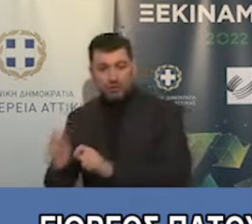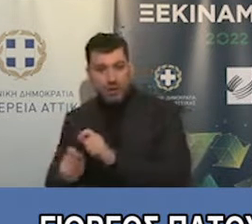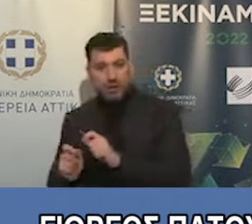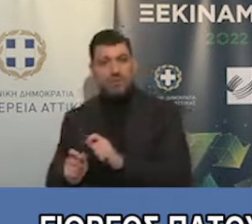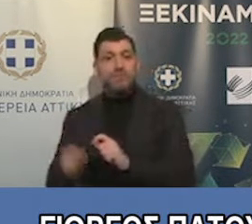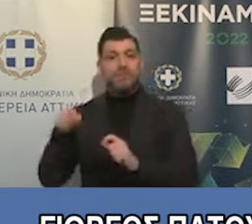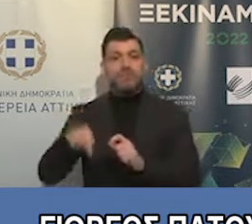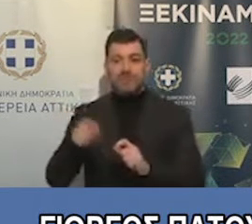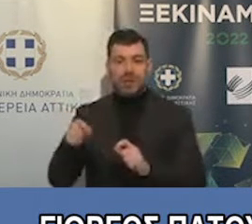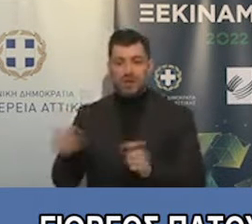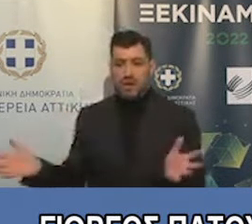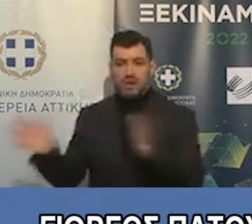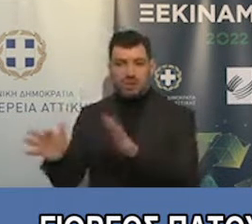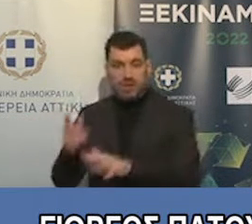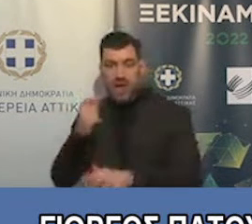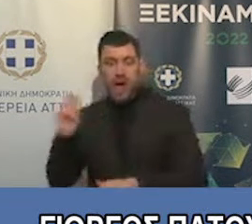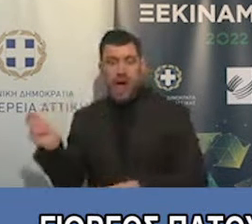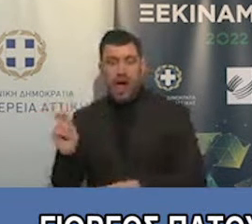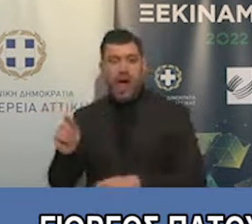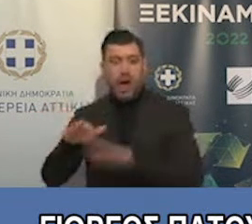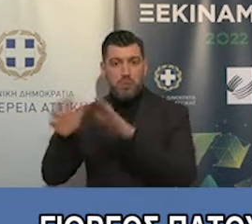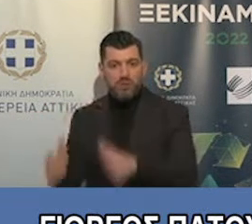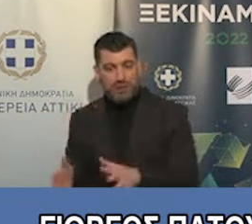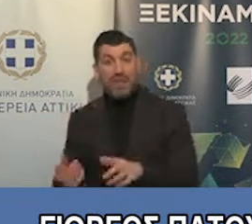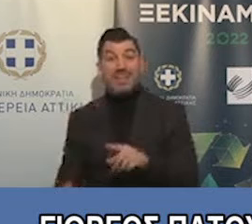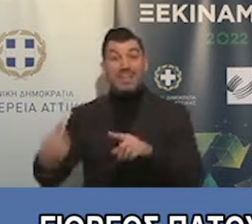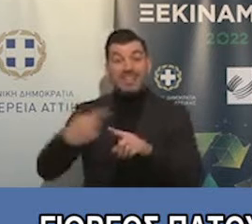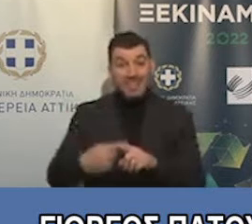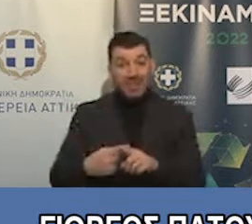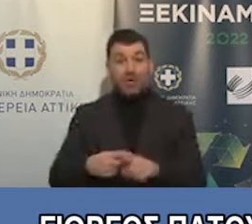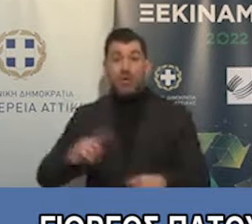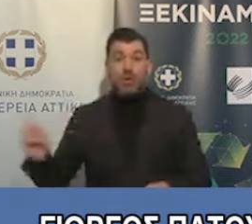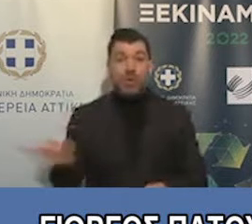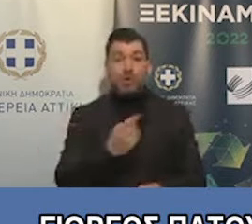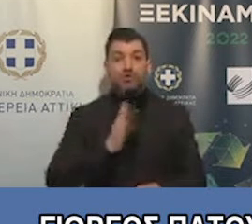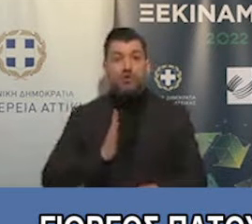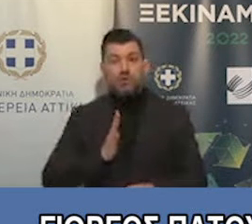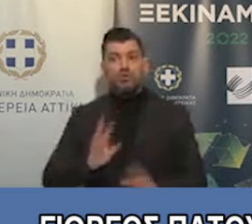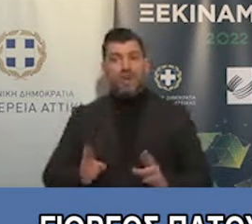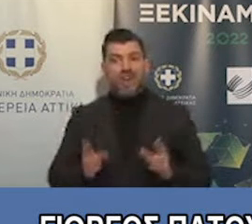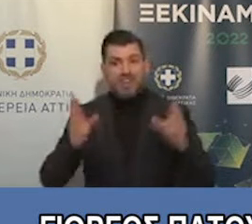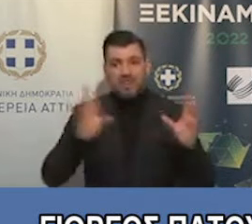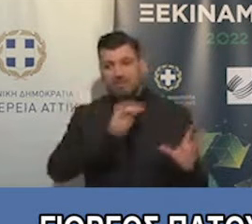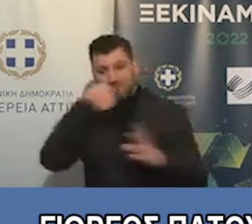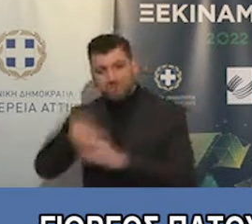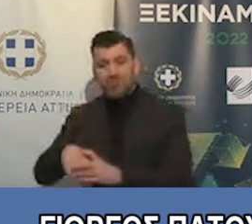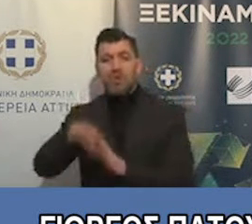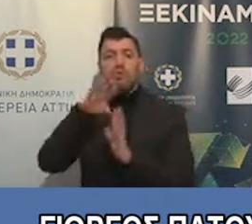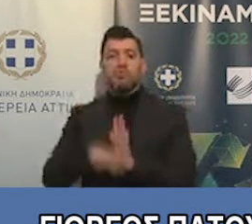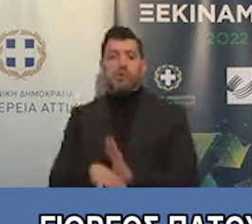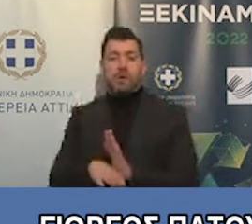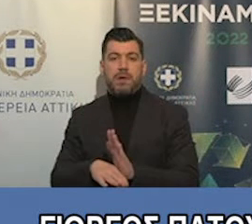διαχείρισης βιοαποβλήτων, αλλά και το κυριότερο, με την ενεργή συμμετοχή των πολιτών μέσα από ένα πρόγραμμα